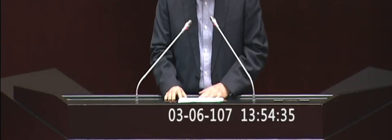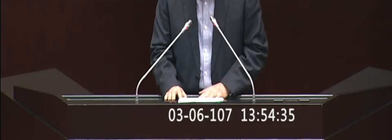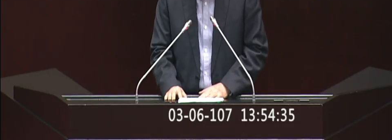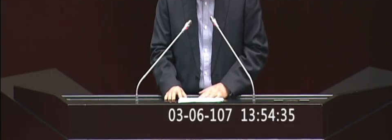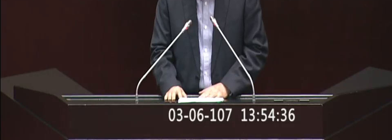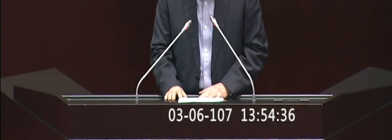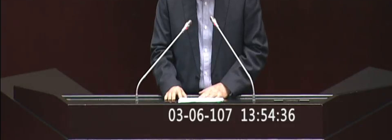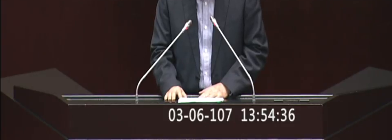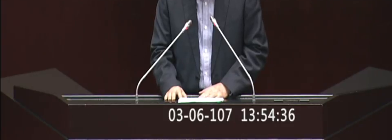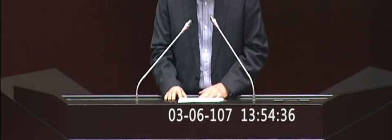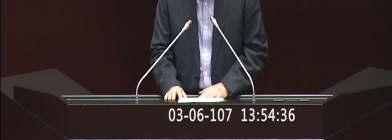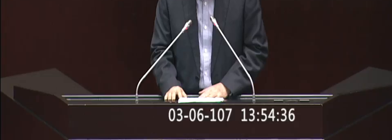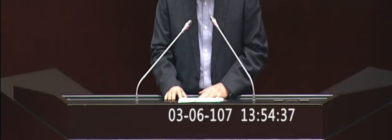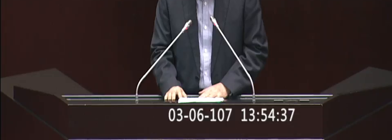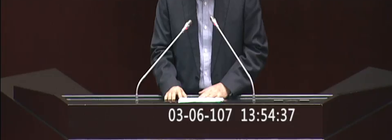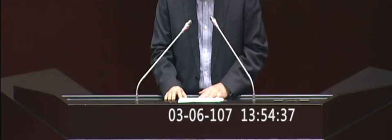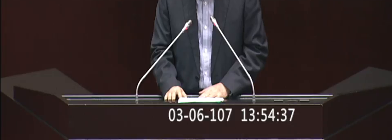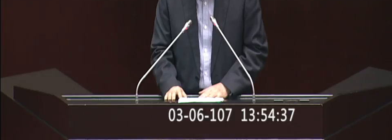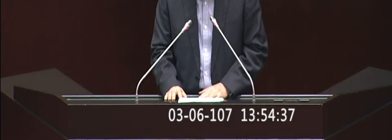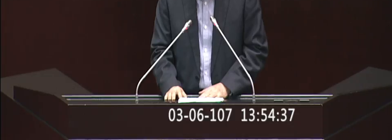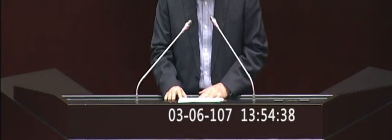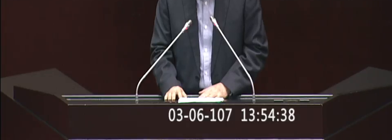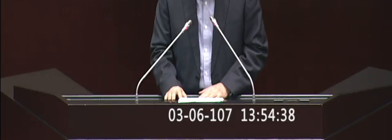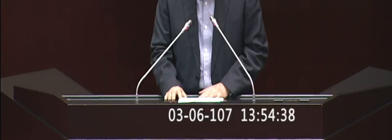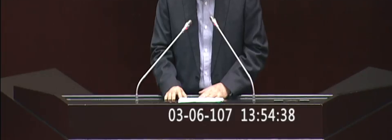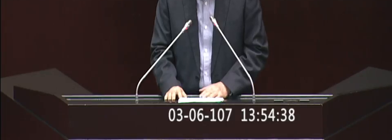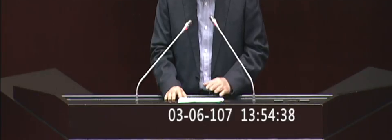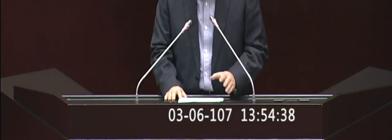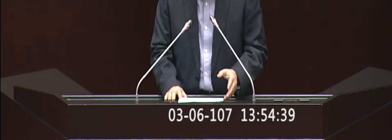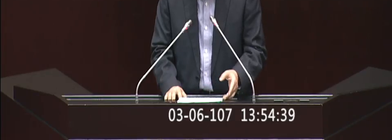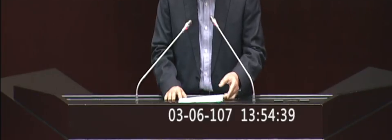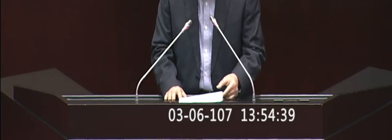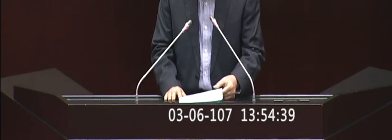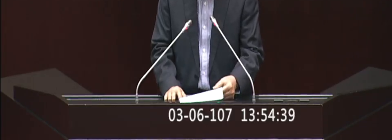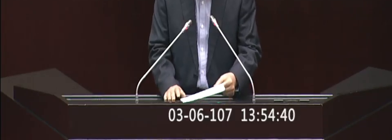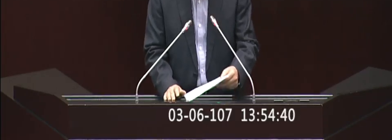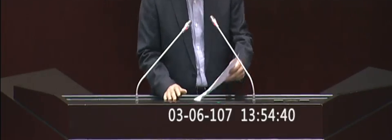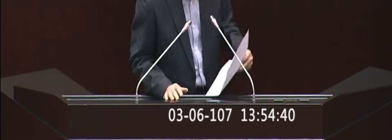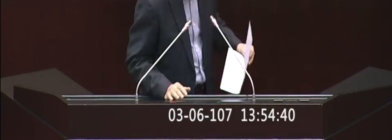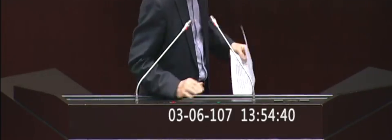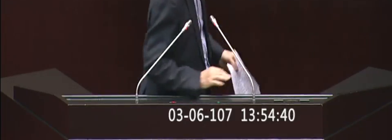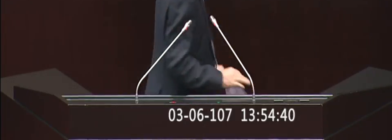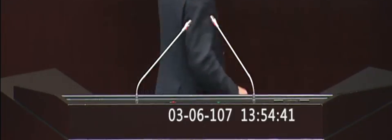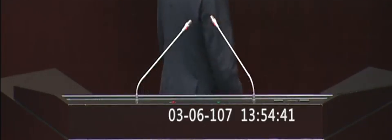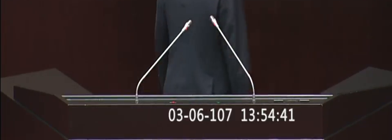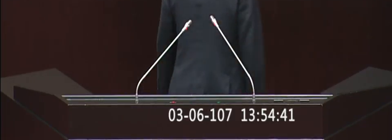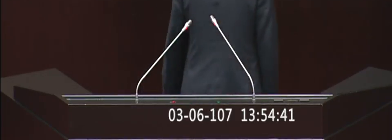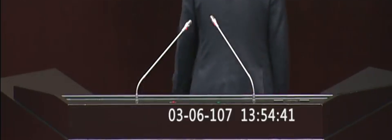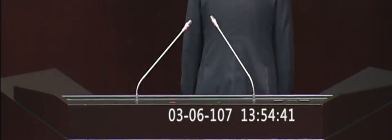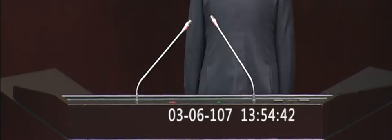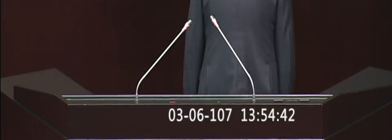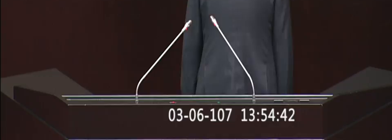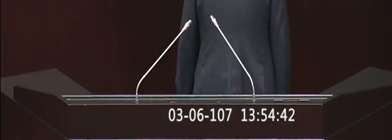与遏止厂商联合哄抬物价之举动，是否有当，敬请公决。